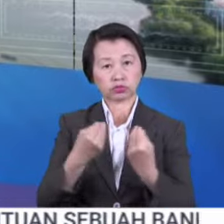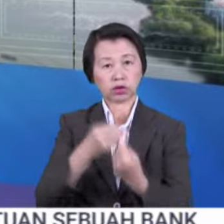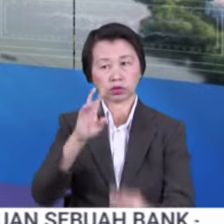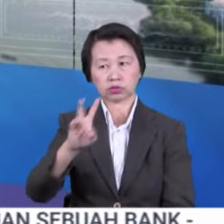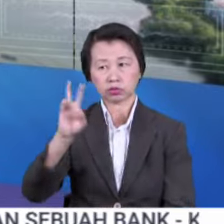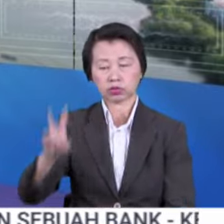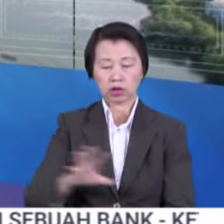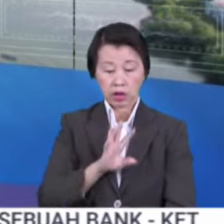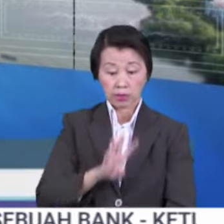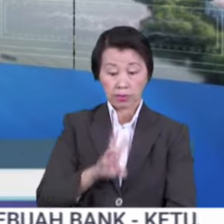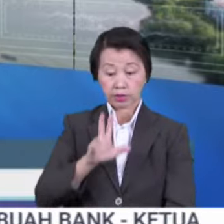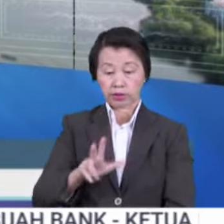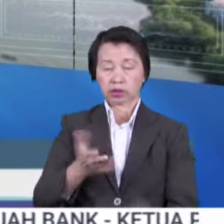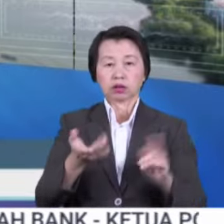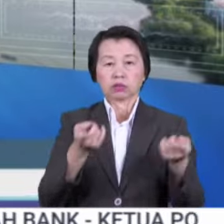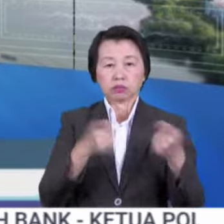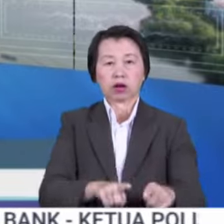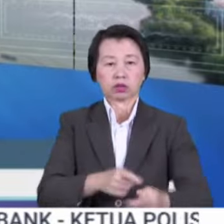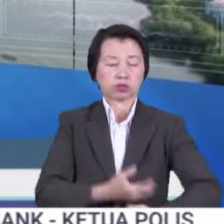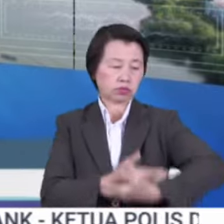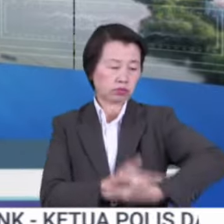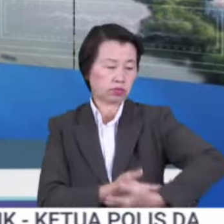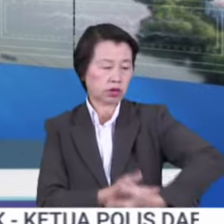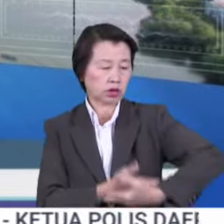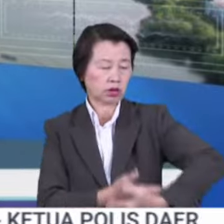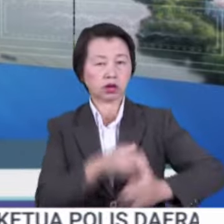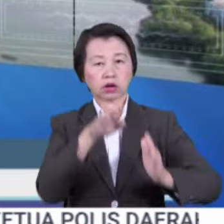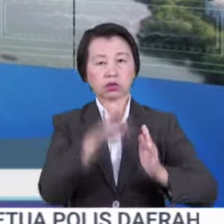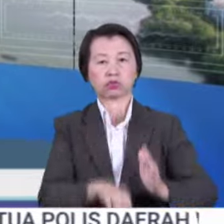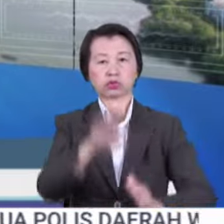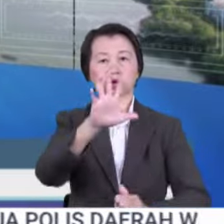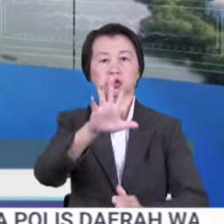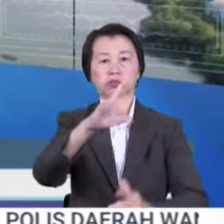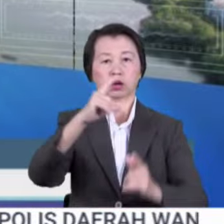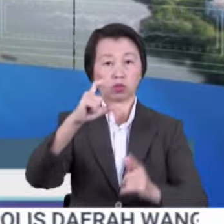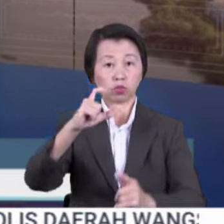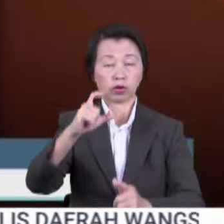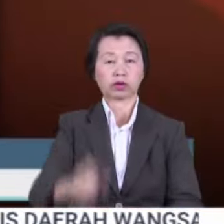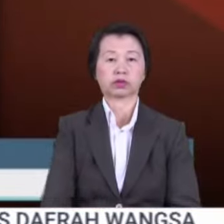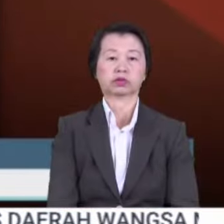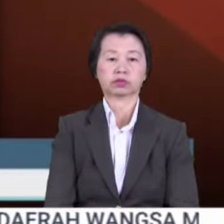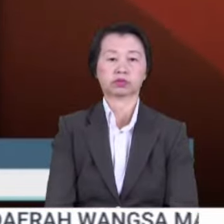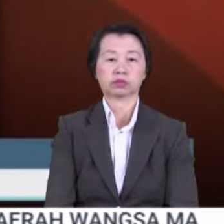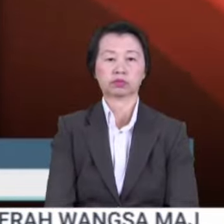43 case berlaku dalam kalangan bayi berumur kurang dari pada 5 bulan